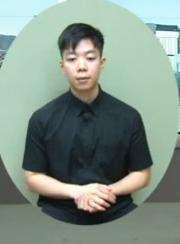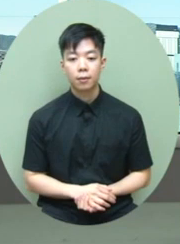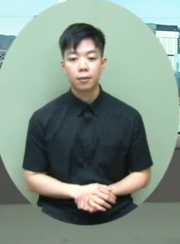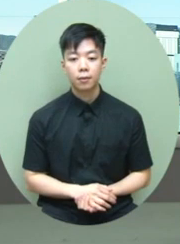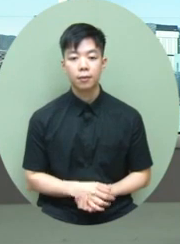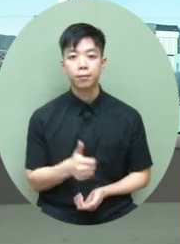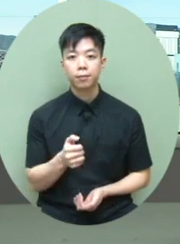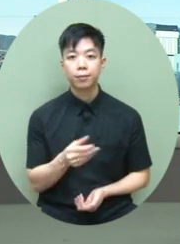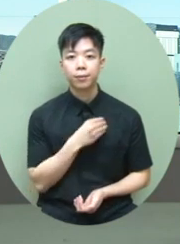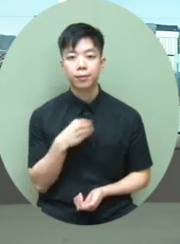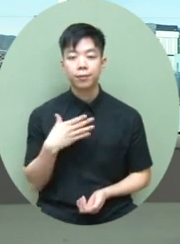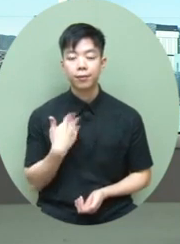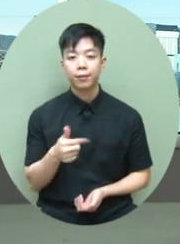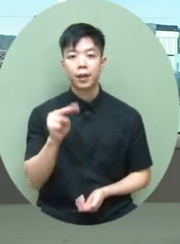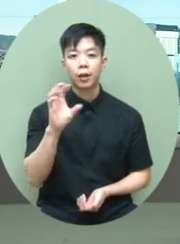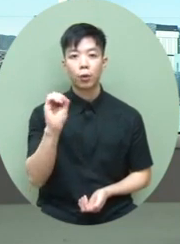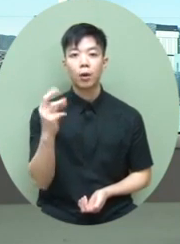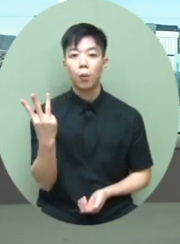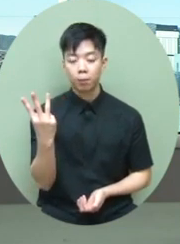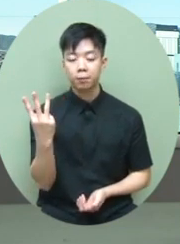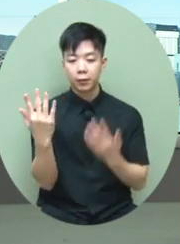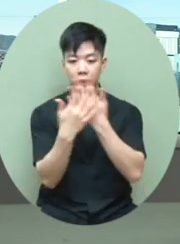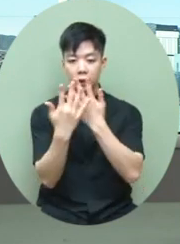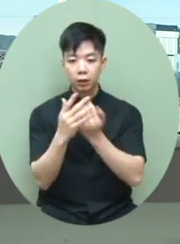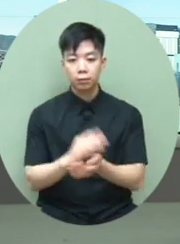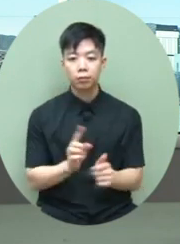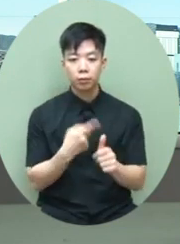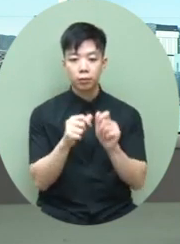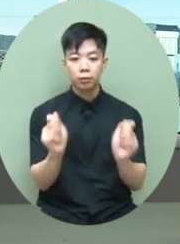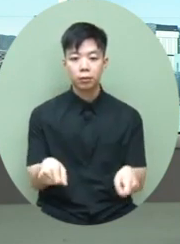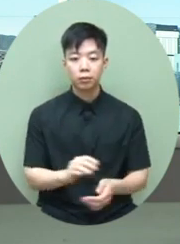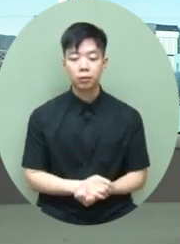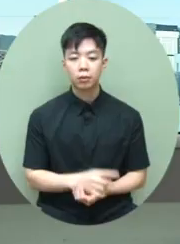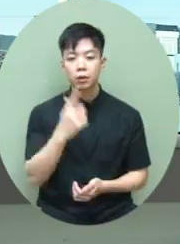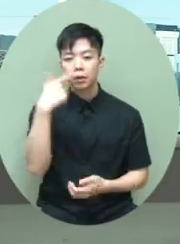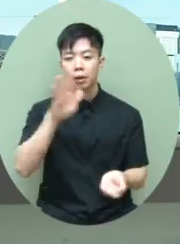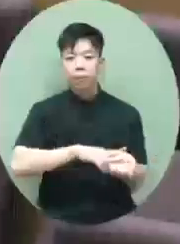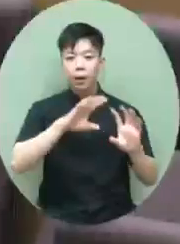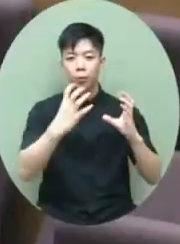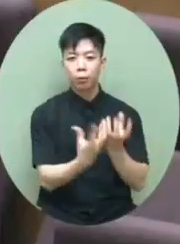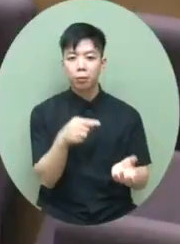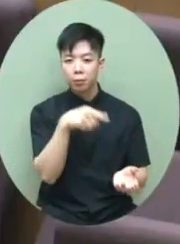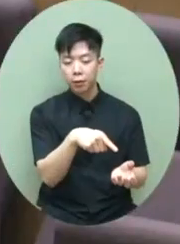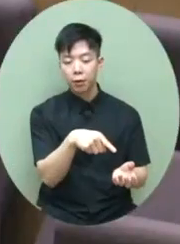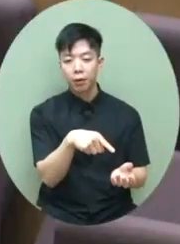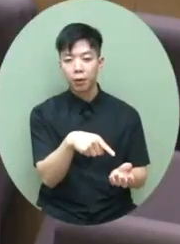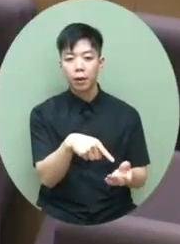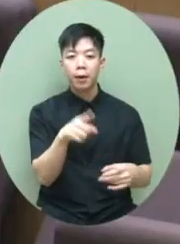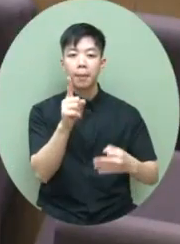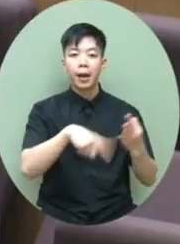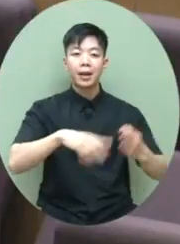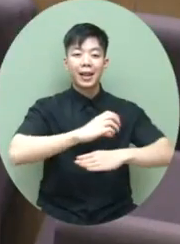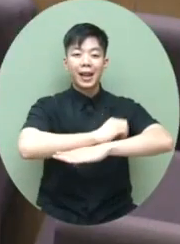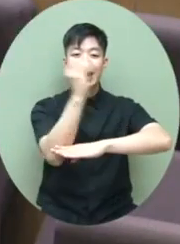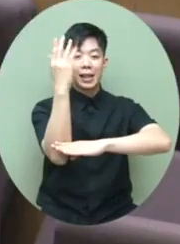唔該，醫生你好 ，Now TV 嘅。首先第一條問題想問一問咧，嗰、那個最新個群組聖雅各福群嗰個希明居裏面確診嘅